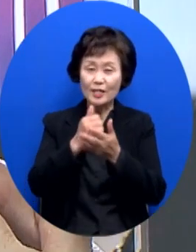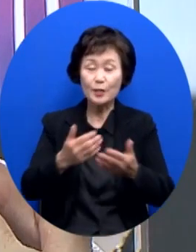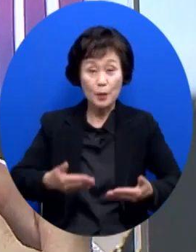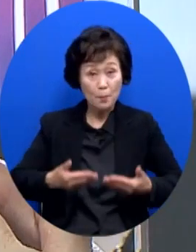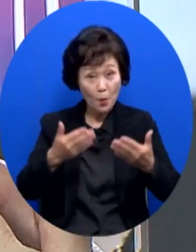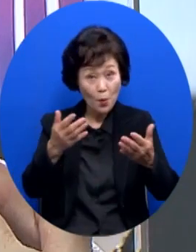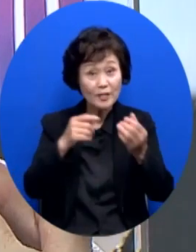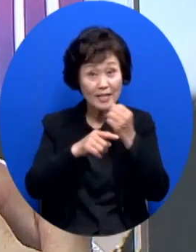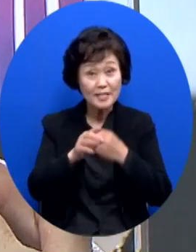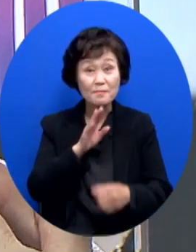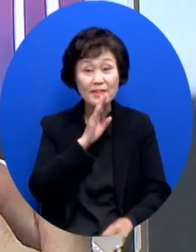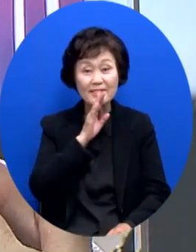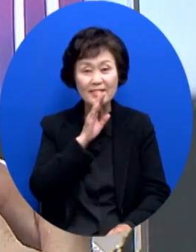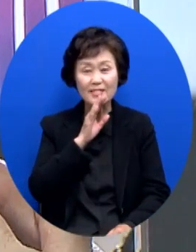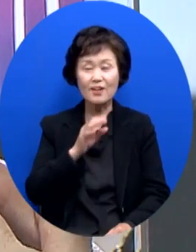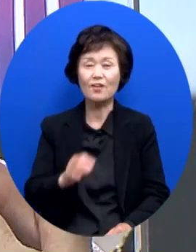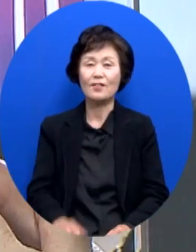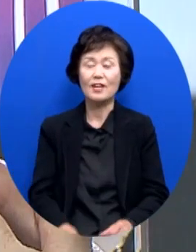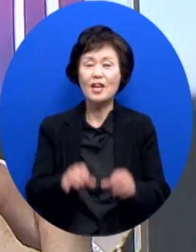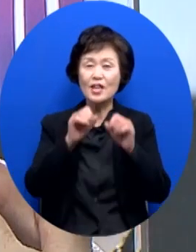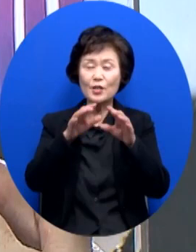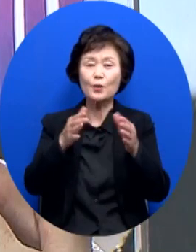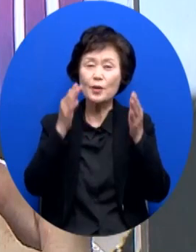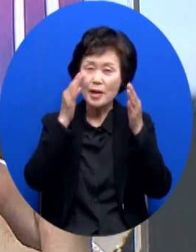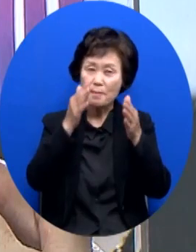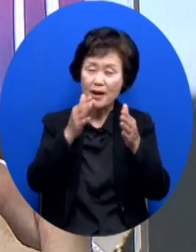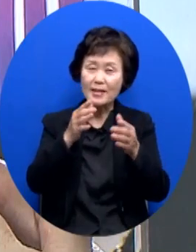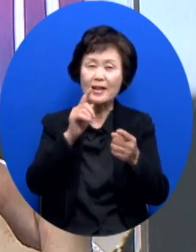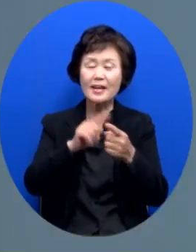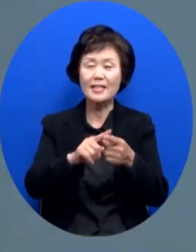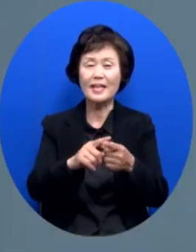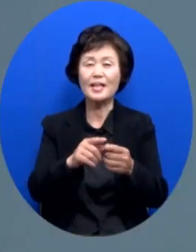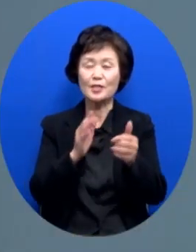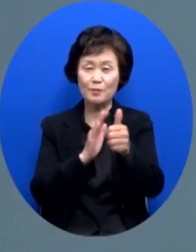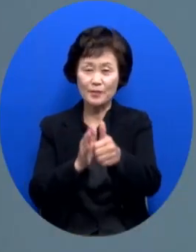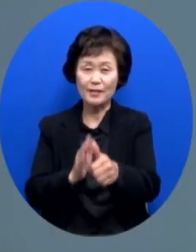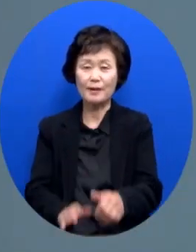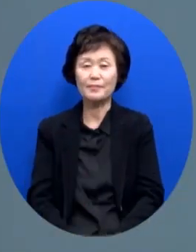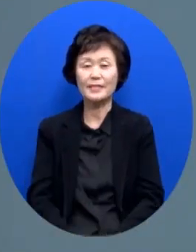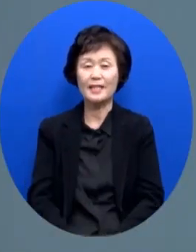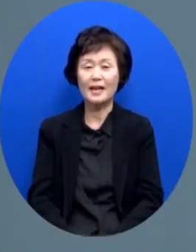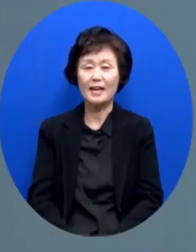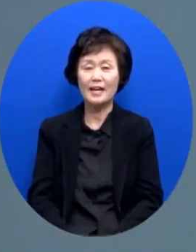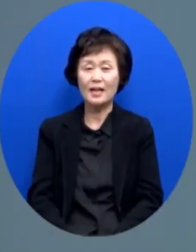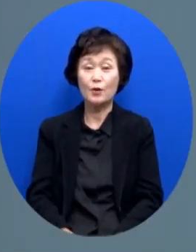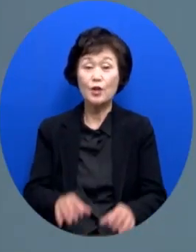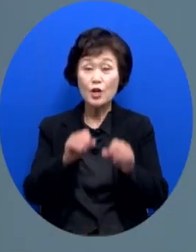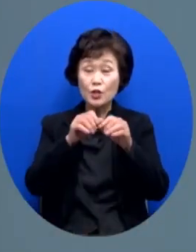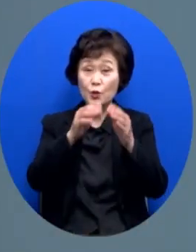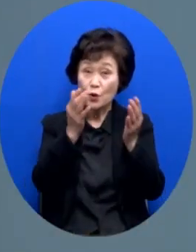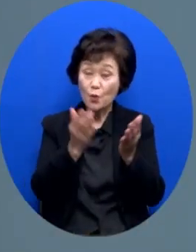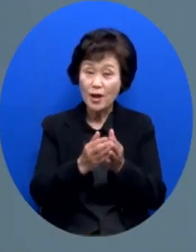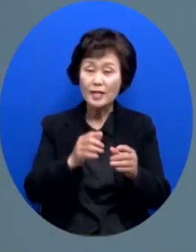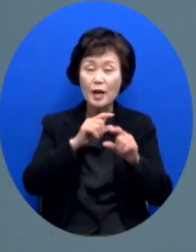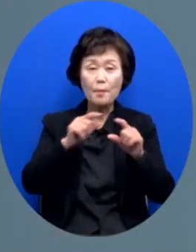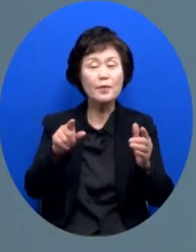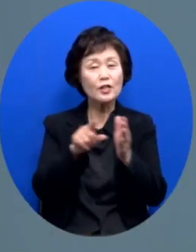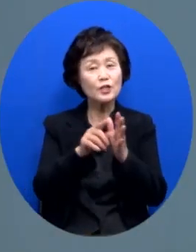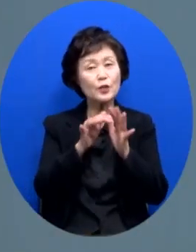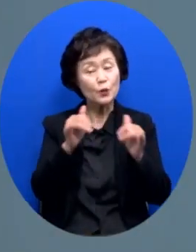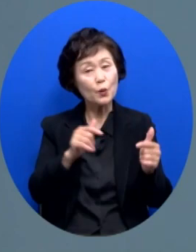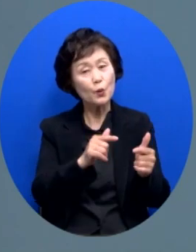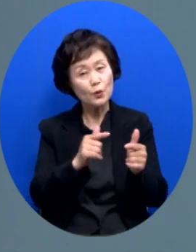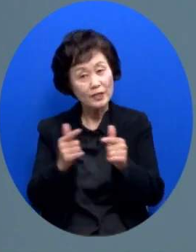세계선교회 소개와 함께 사역 방향성에 대해서도 말씀 부탁드립니다. 네, 디아코니아 세계선교회는 이제 평신도들이 이제 주축이